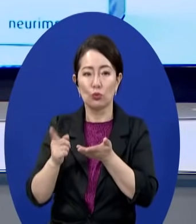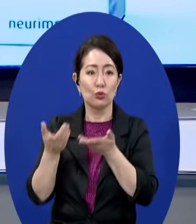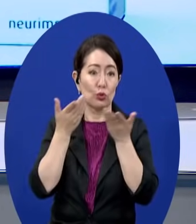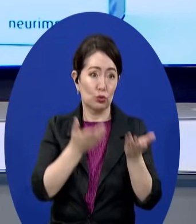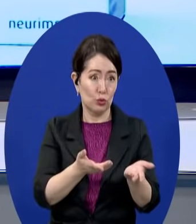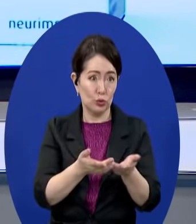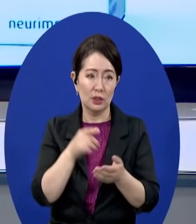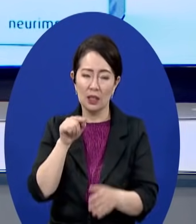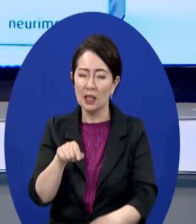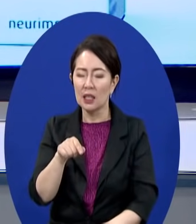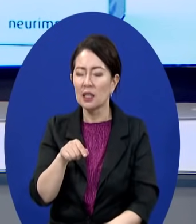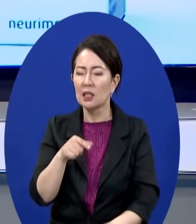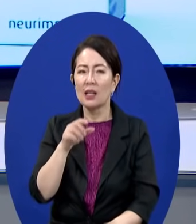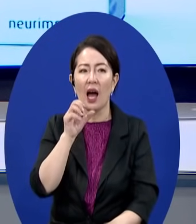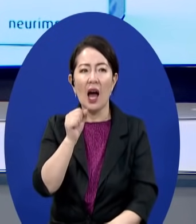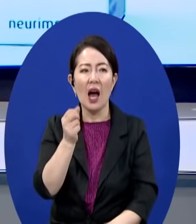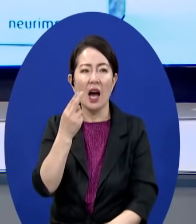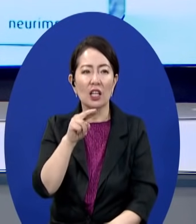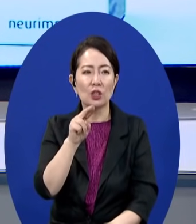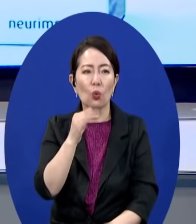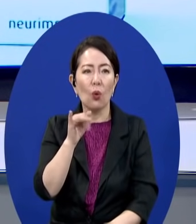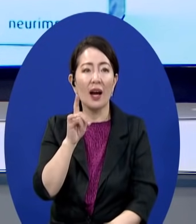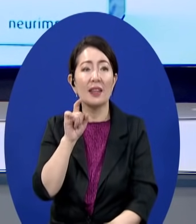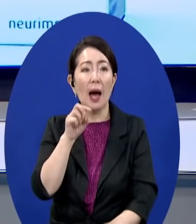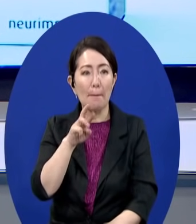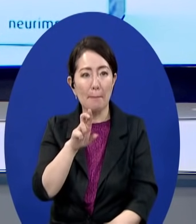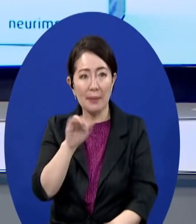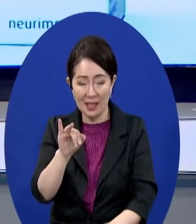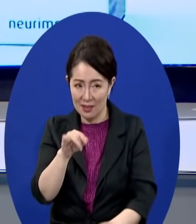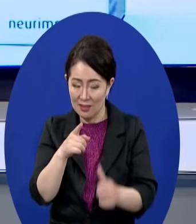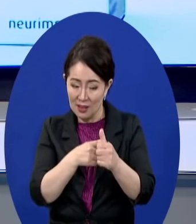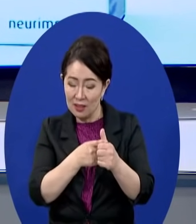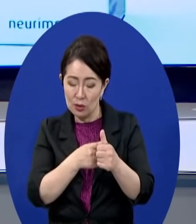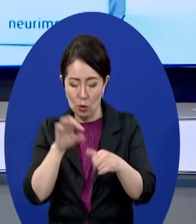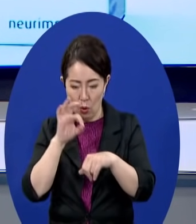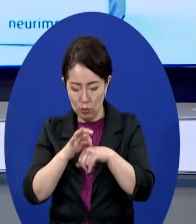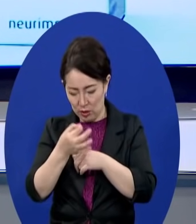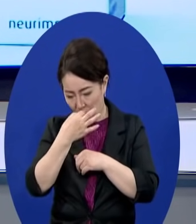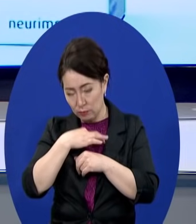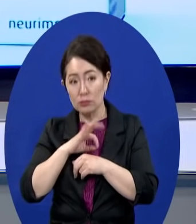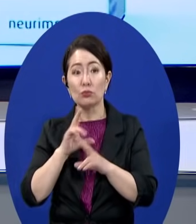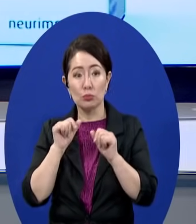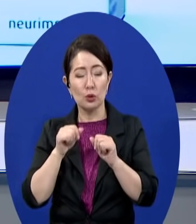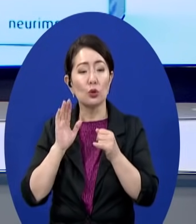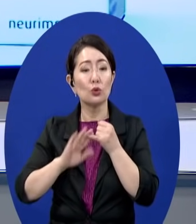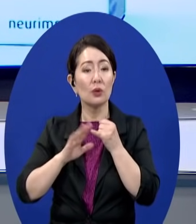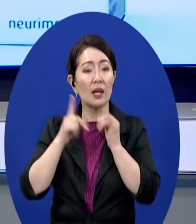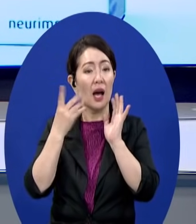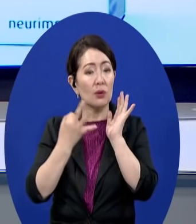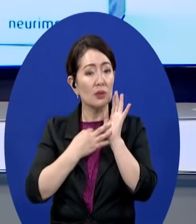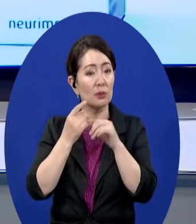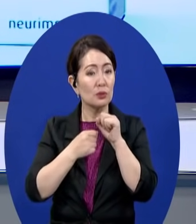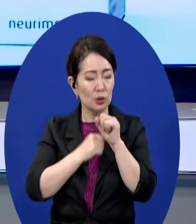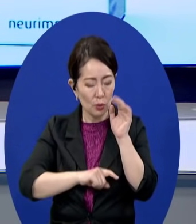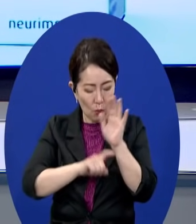байна. За, Адуканаб гэх нэртэй тус эмийг энэ төрлийн өвчний эмчилгээнд хэрэглэхийг зөвшөөрсөн нь сүүлийн 18 жилийн хугацаанд